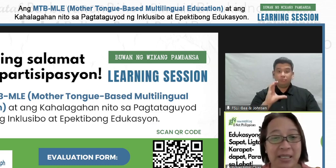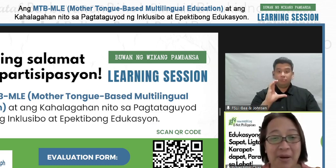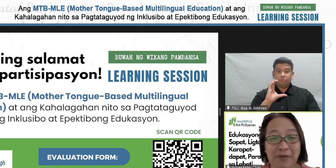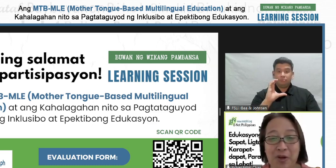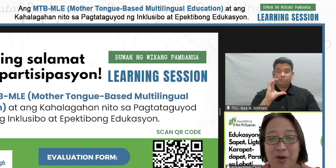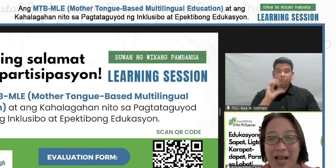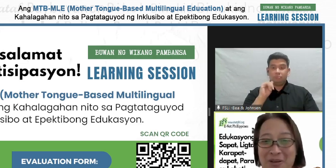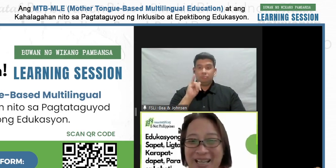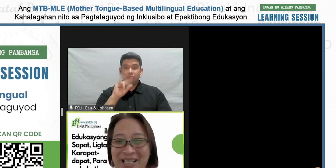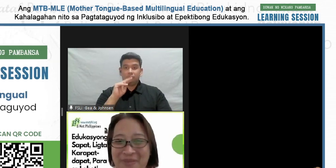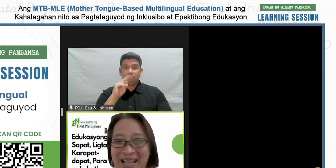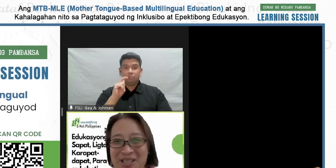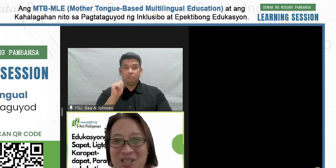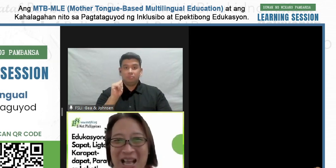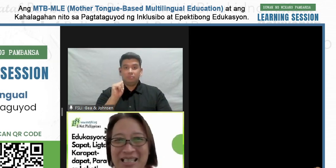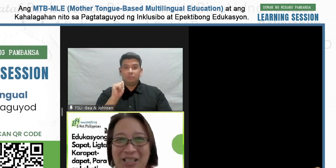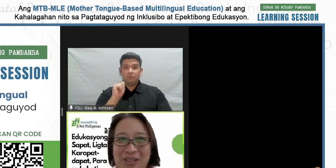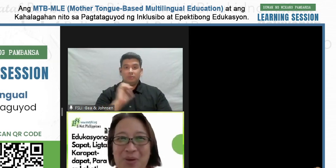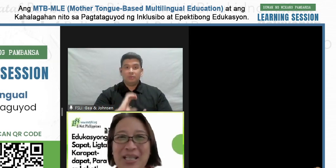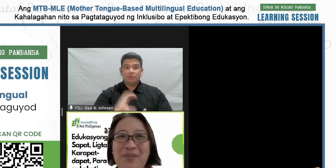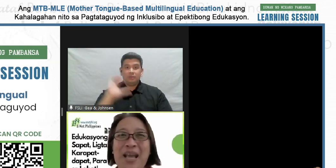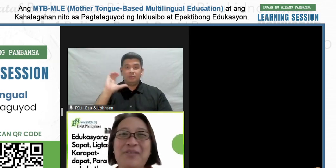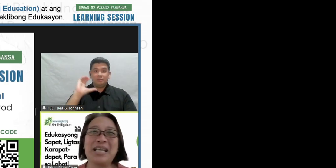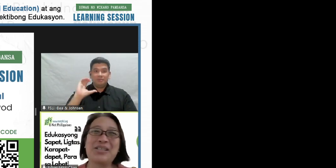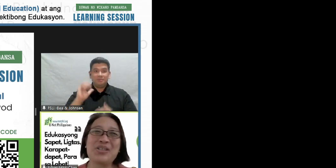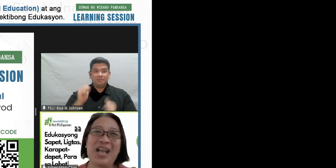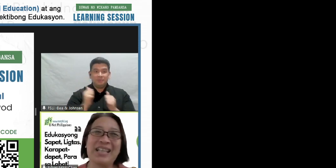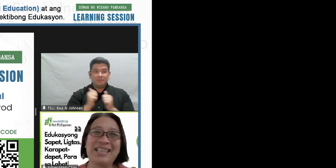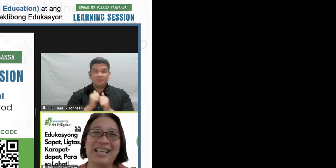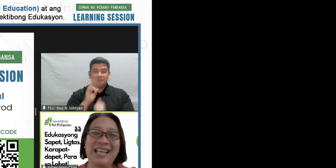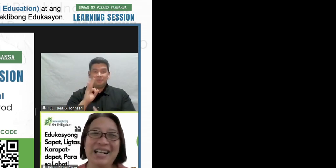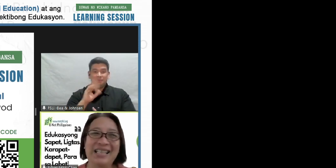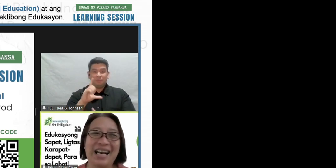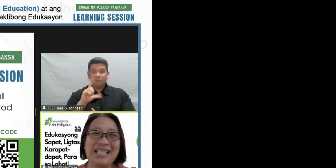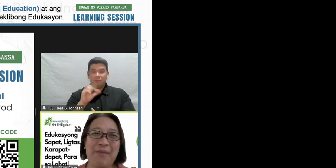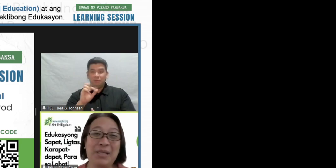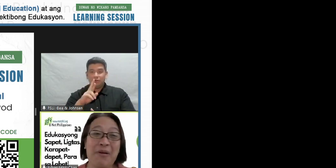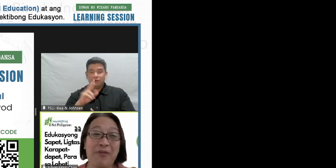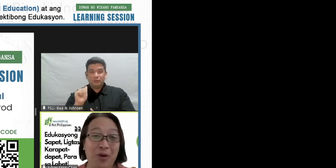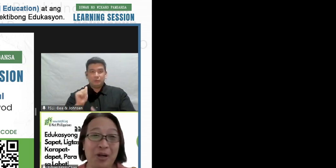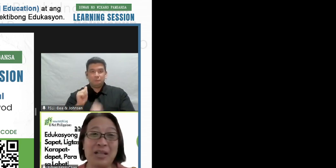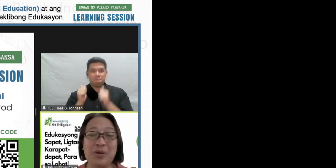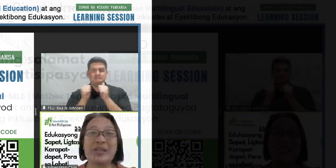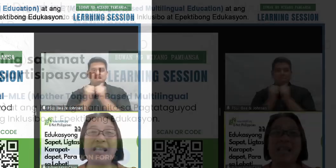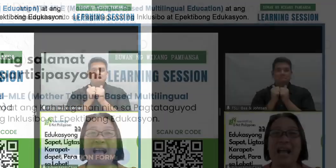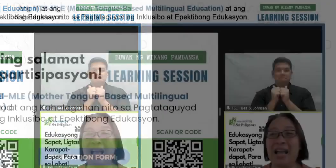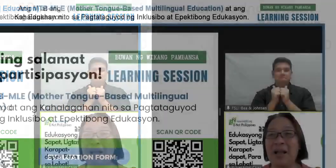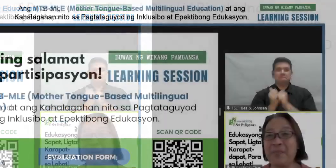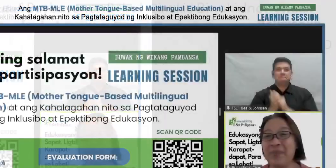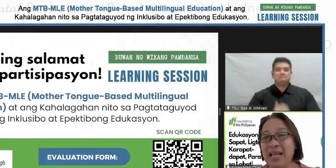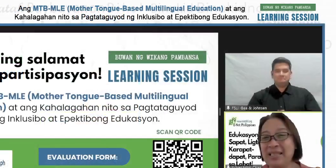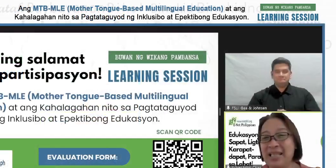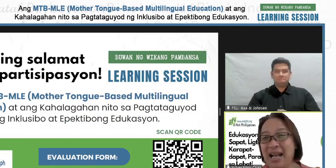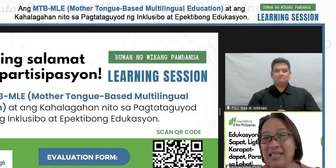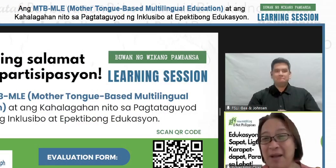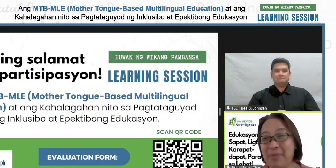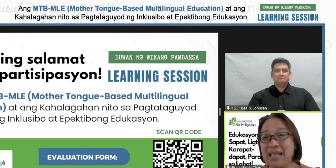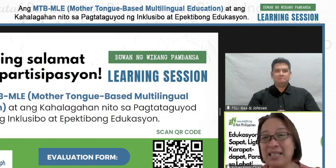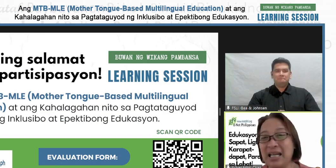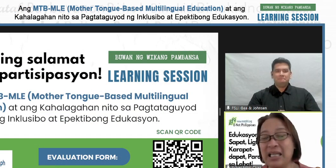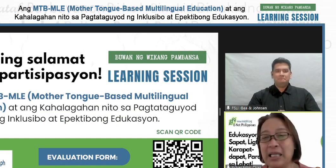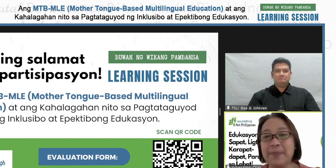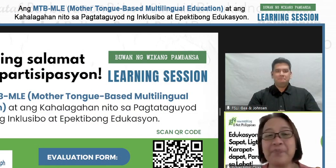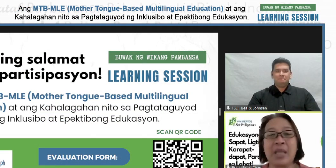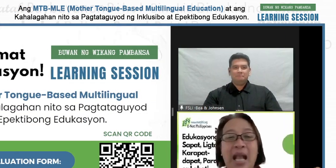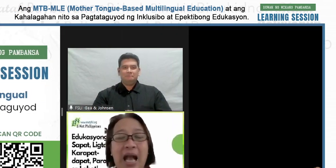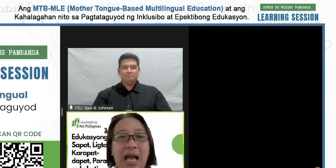kasama pala ni Ma'am Flora yung kanyang mga estudyante, no? 25 na estudyante na kasama ni Ma'am Flora doon na kasama